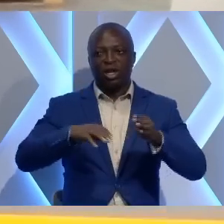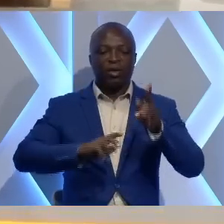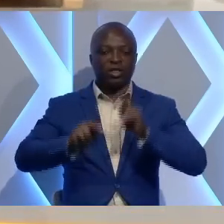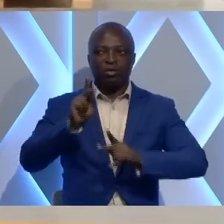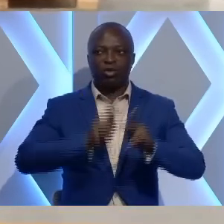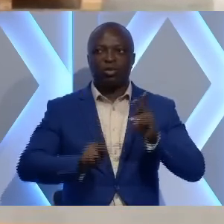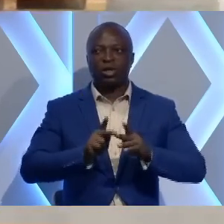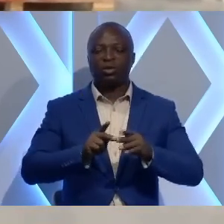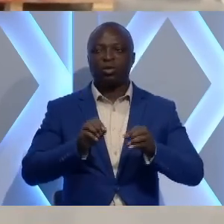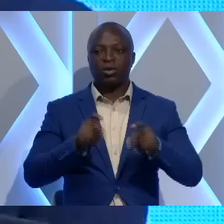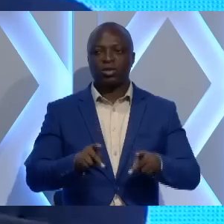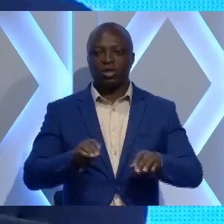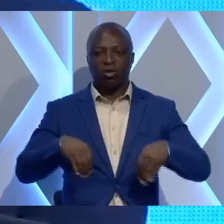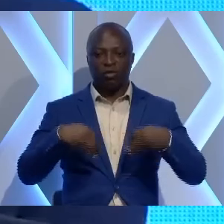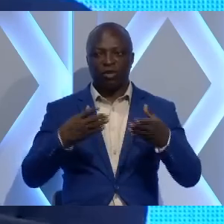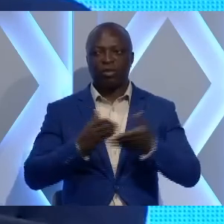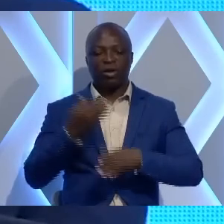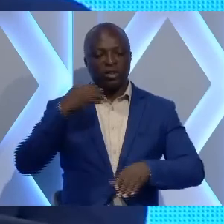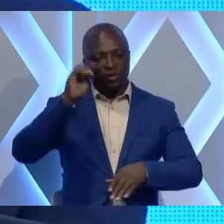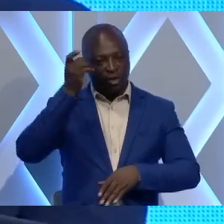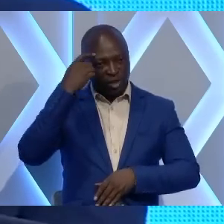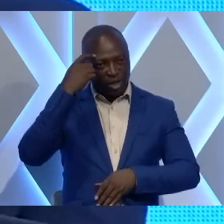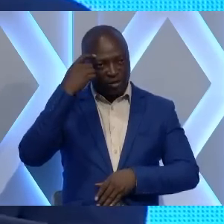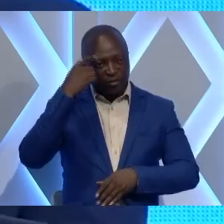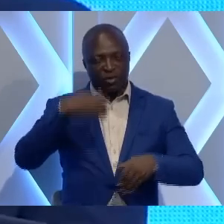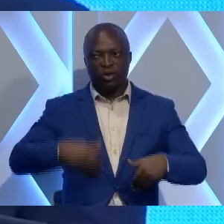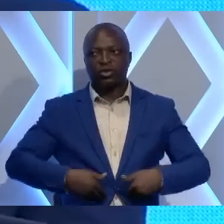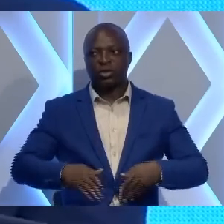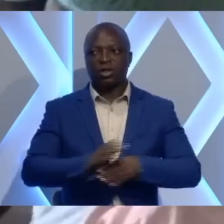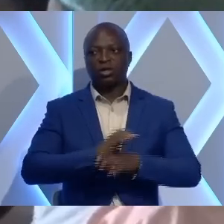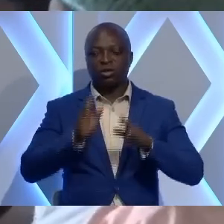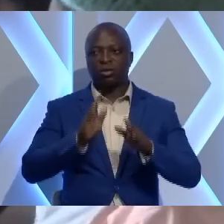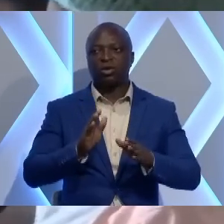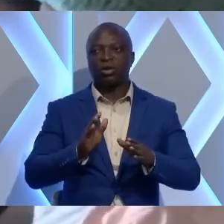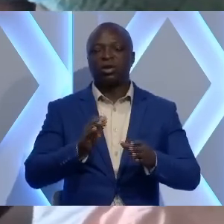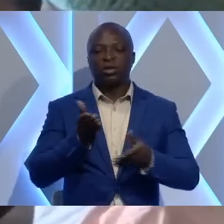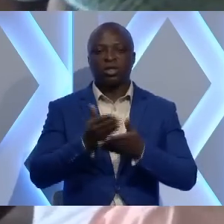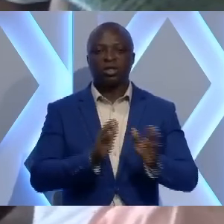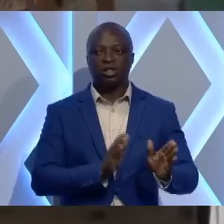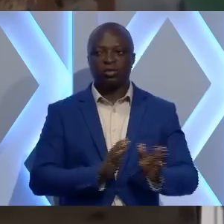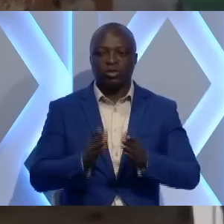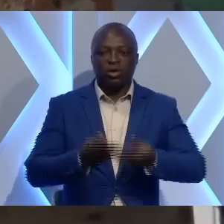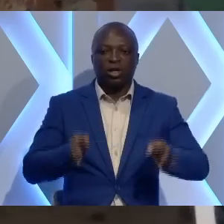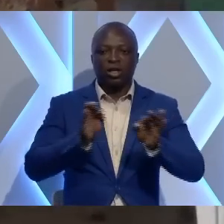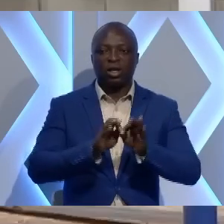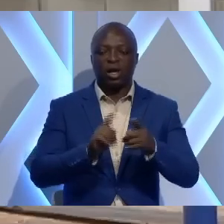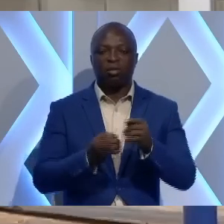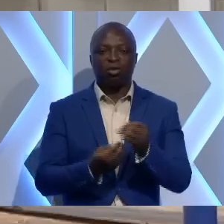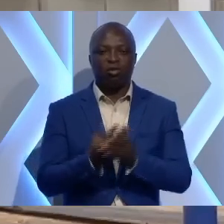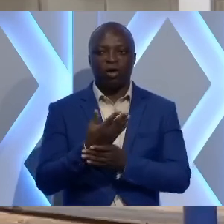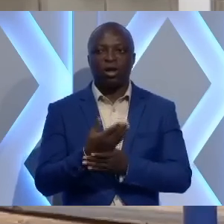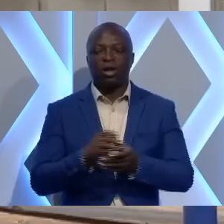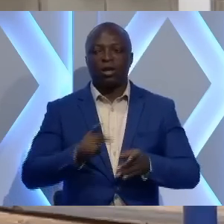publics, une autre opportunité offerte par le chef de l'État aux jeunes entrepreneurs. L'une des dispositions clés visant à promouvoir